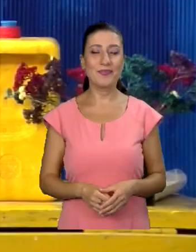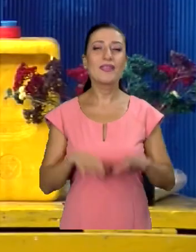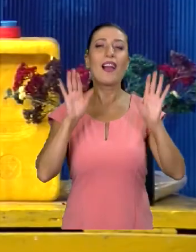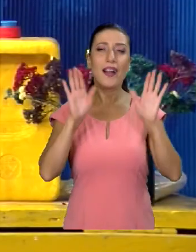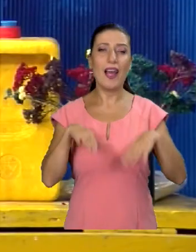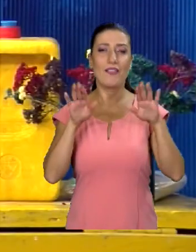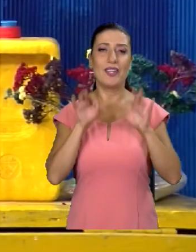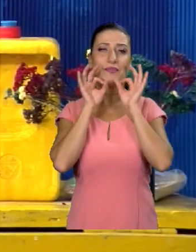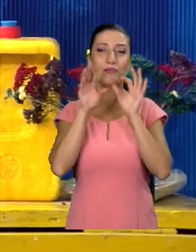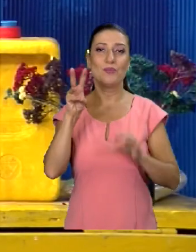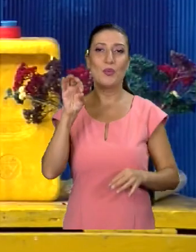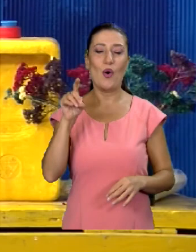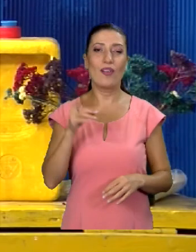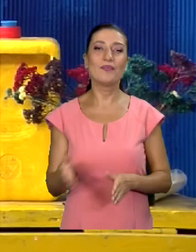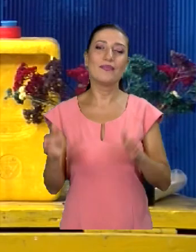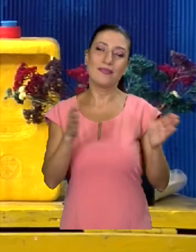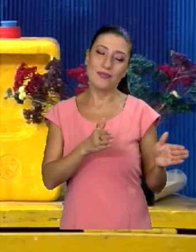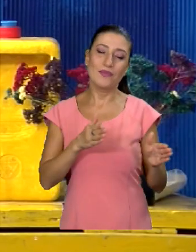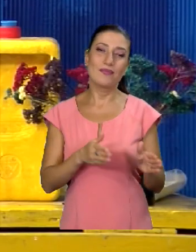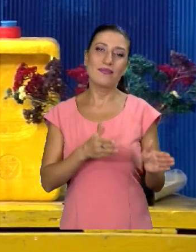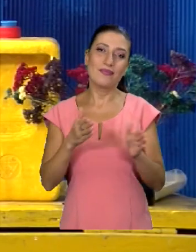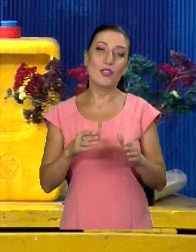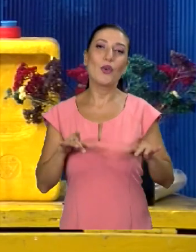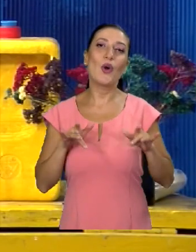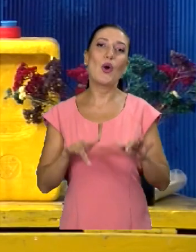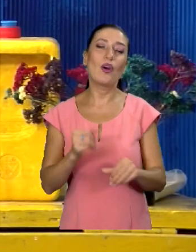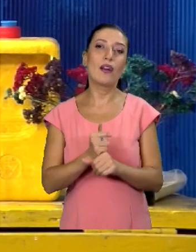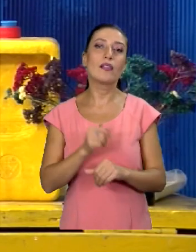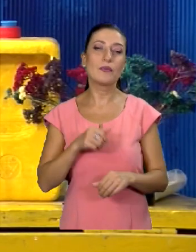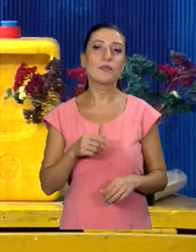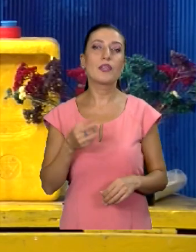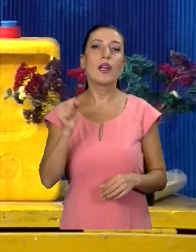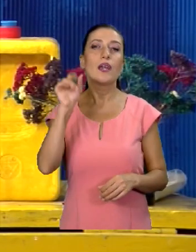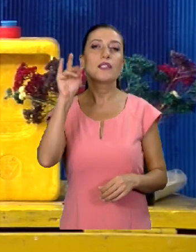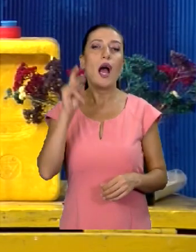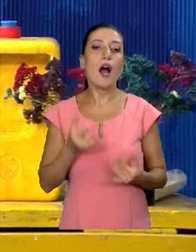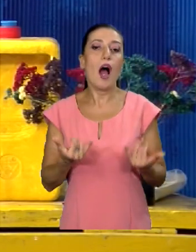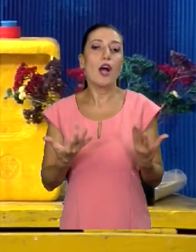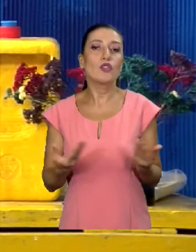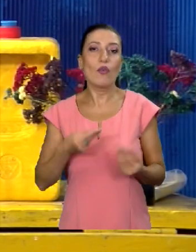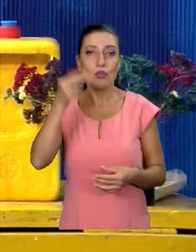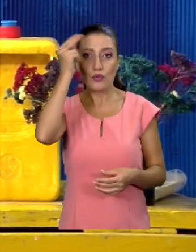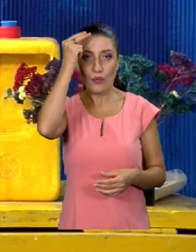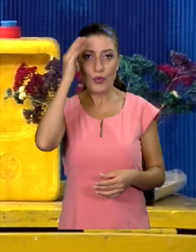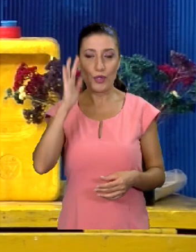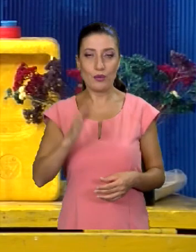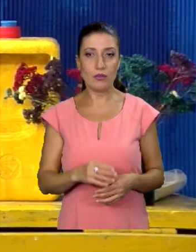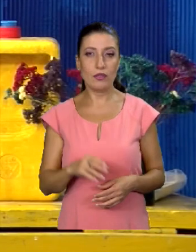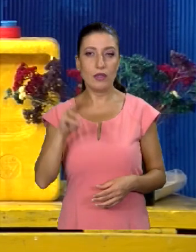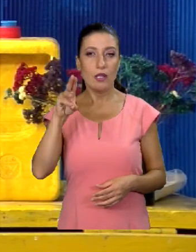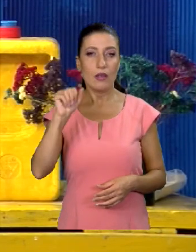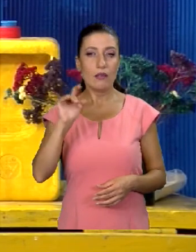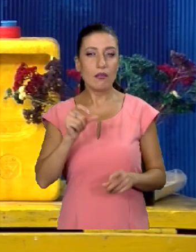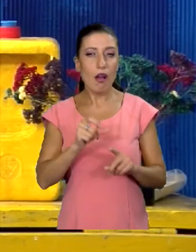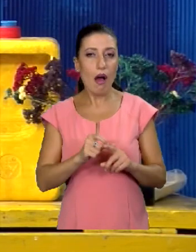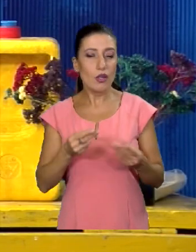Լավ մոխ, լավ, արի անցնենք գործի։ Անցանք, որ դառնենք այսօր սովորելու դմբլդոխ։ Որ դառնենք